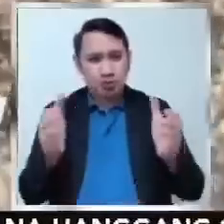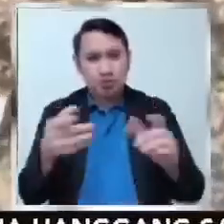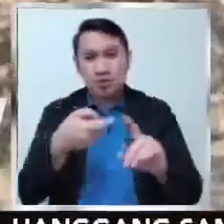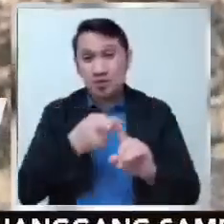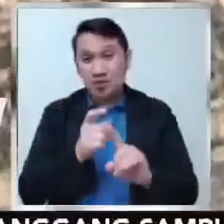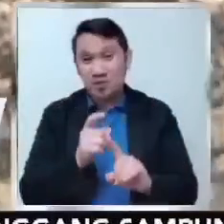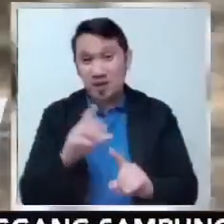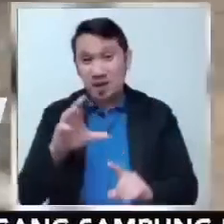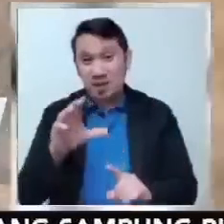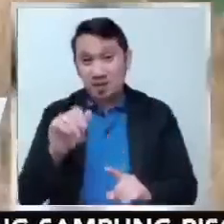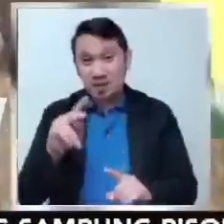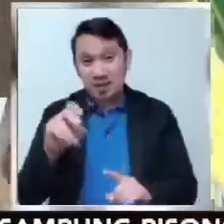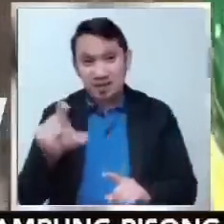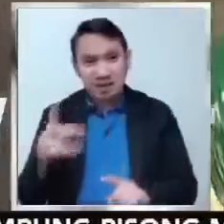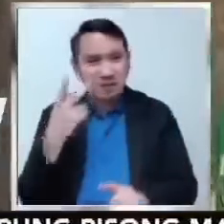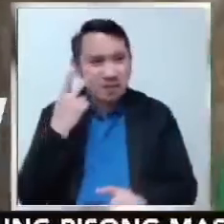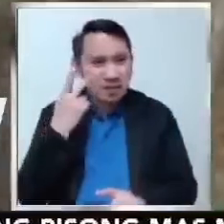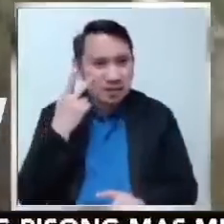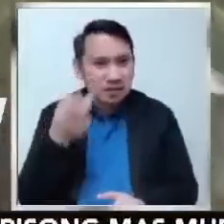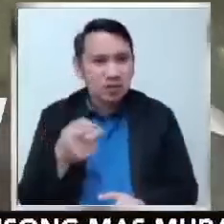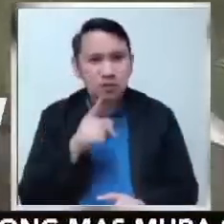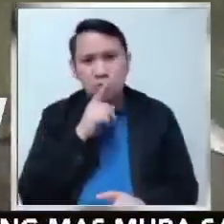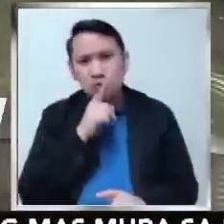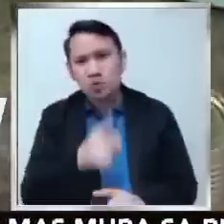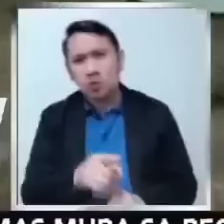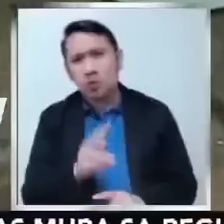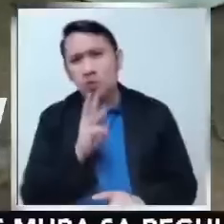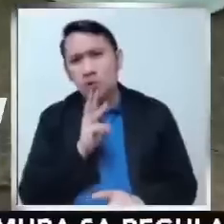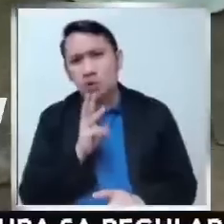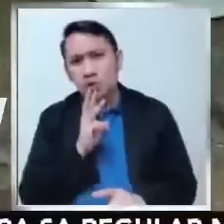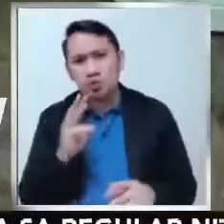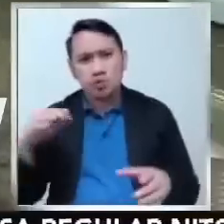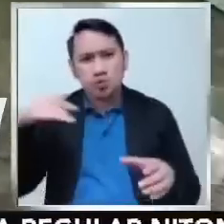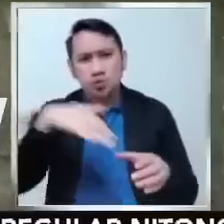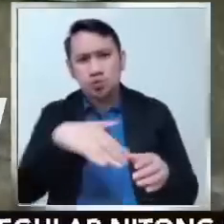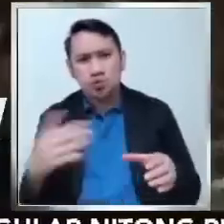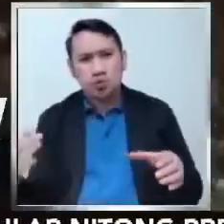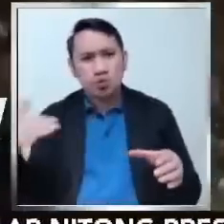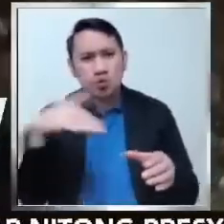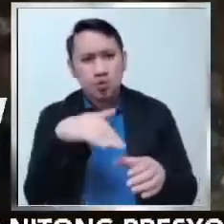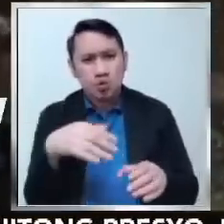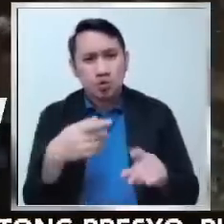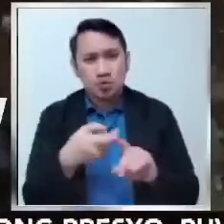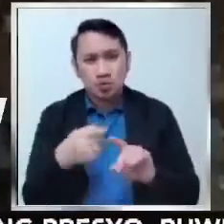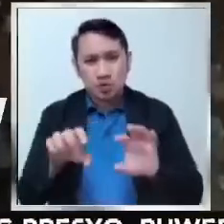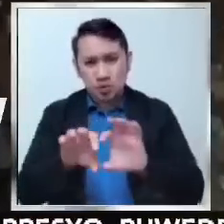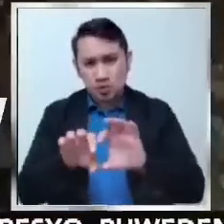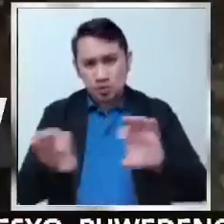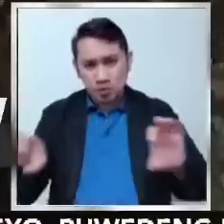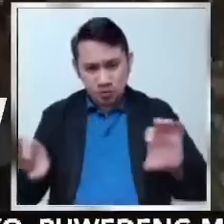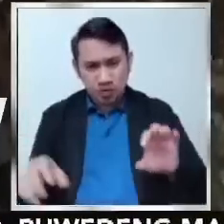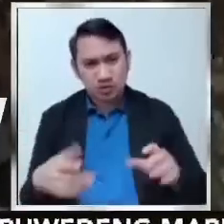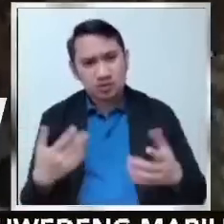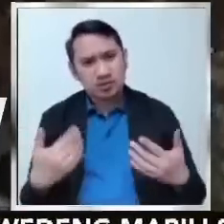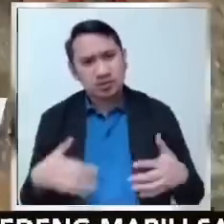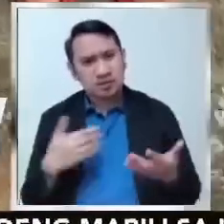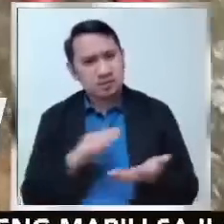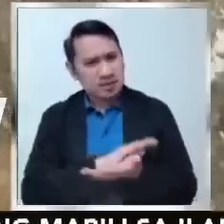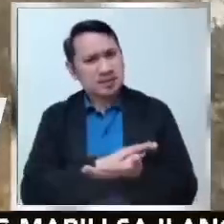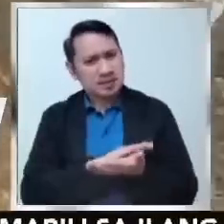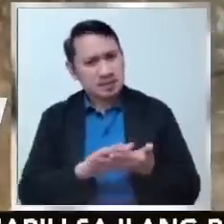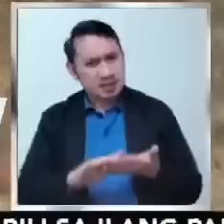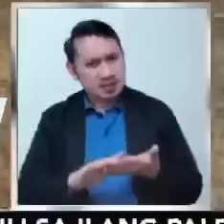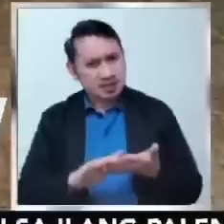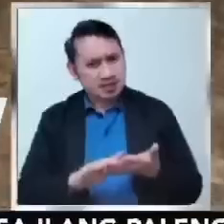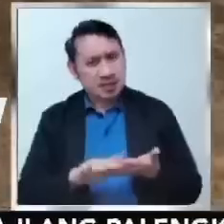silipin namin ang kanal, tuloy-tuloy pala ang pag-agos ng tubig mula sa isang malaking tubo. Malinaw ang umaagos na tubig, kaya naman ang